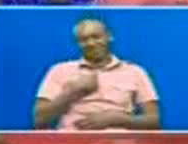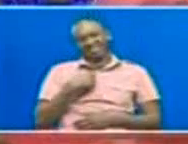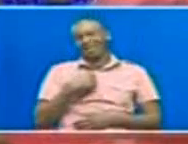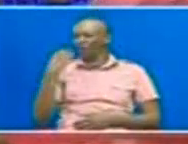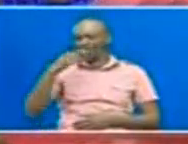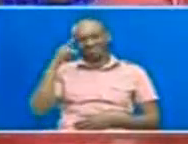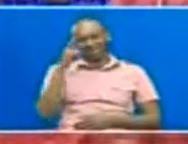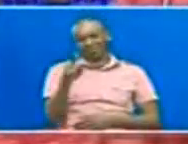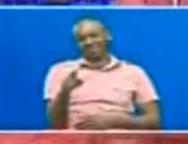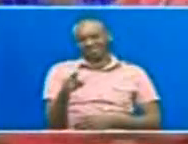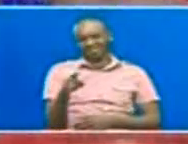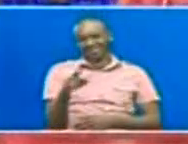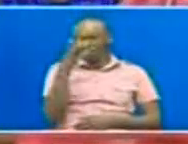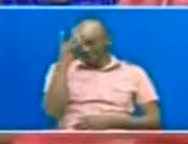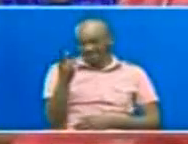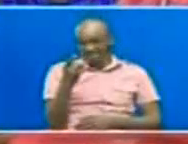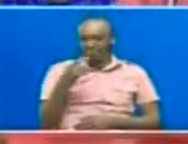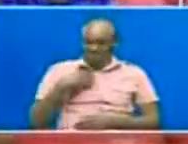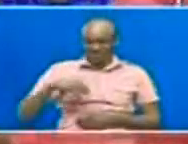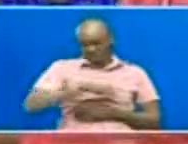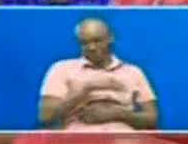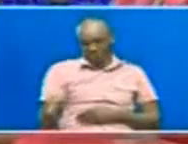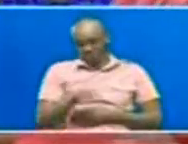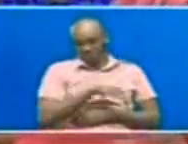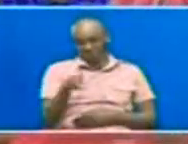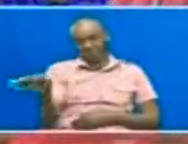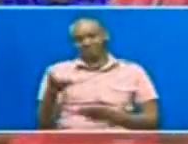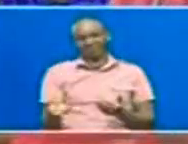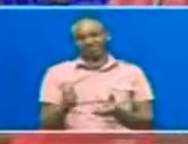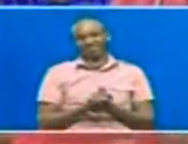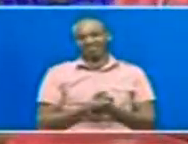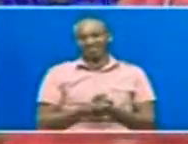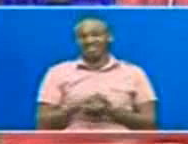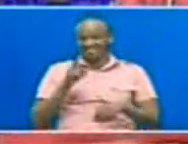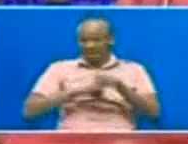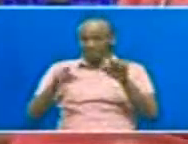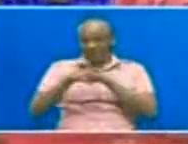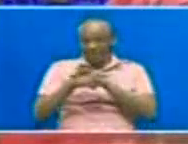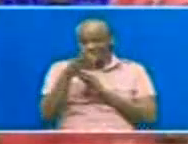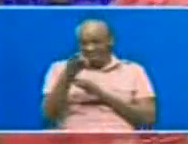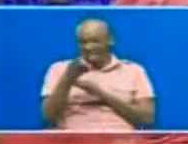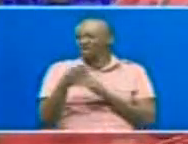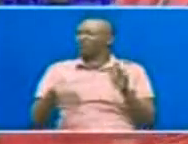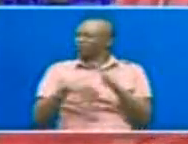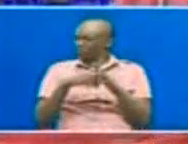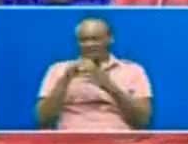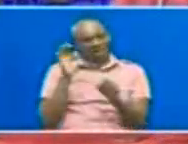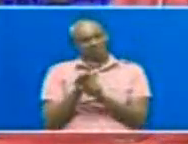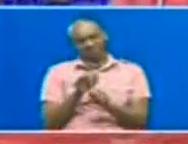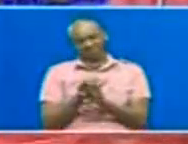that. Alinichapa sasa kwa sababu nilikuwa namchenga. Basi wakati mimi nienda primary school nilikuwa nacheza mpya sana.